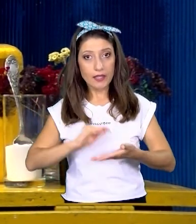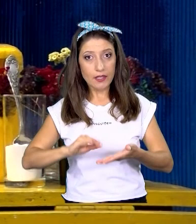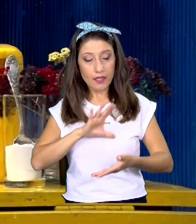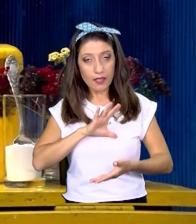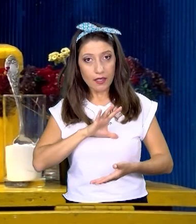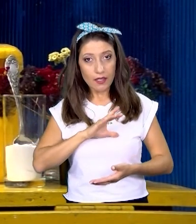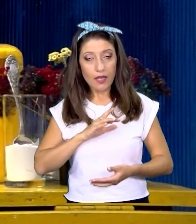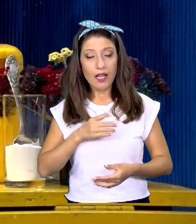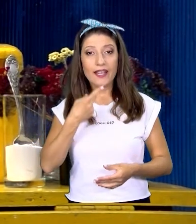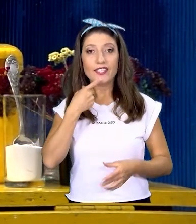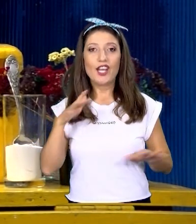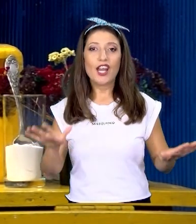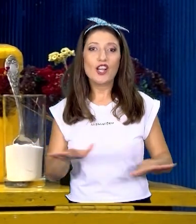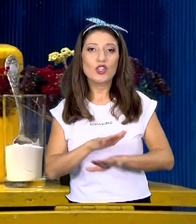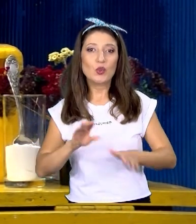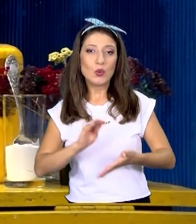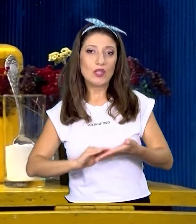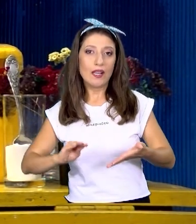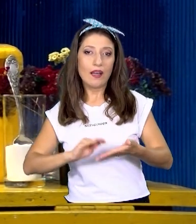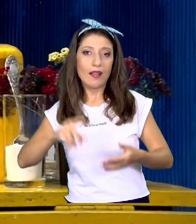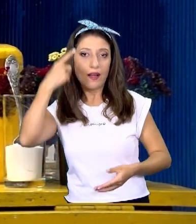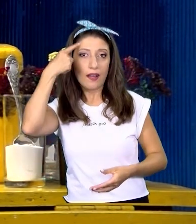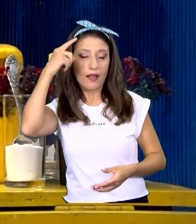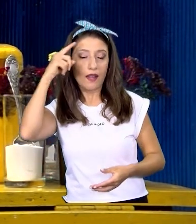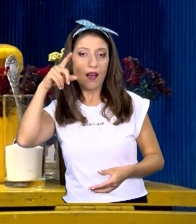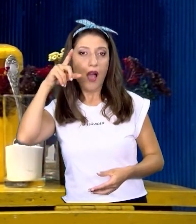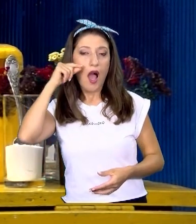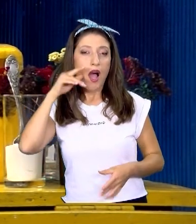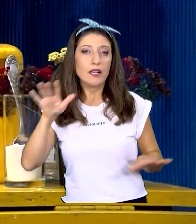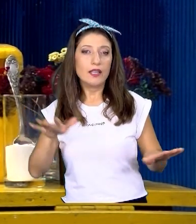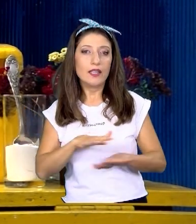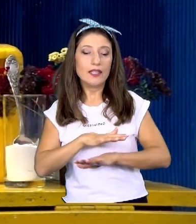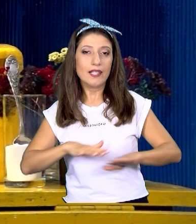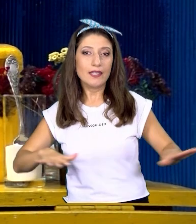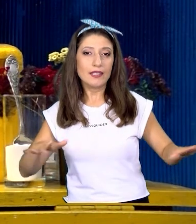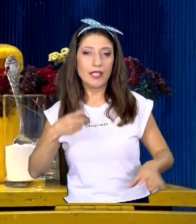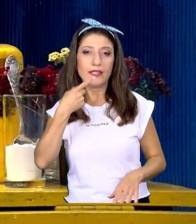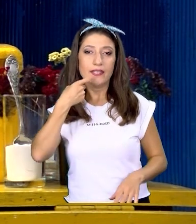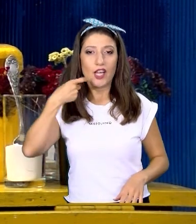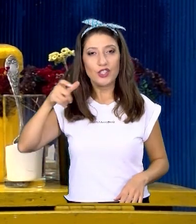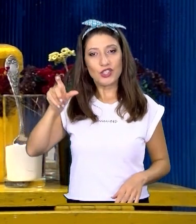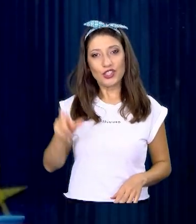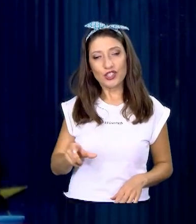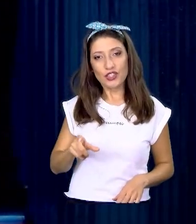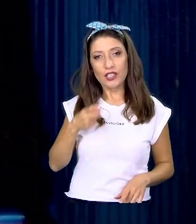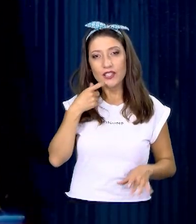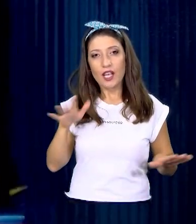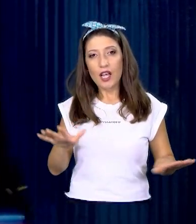նա։ Իսկ երաժշտությունը գրվել է ըստ հայ երգահան,